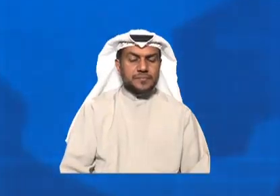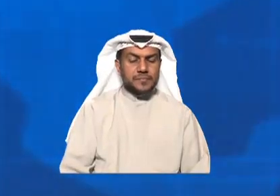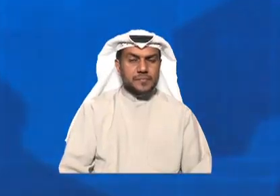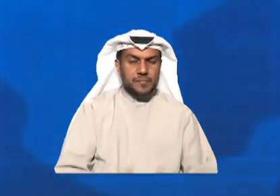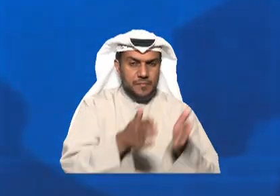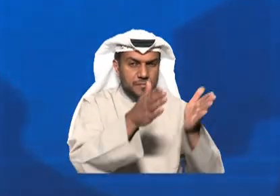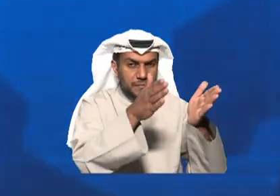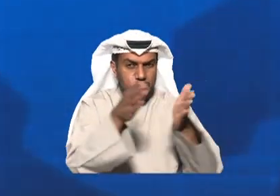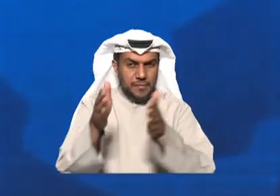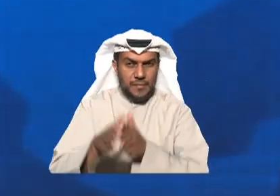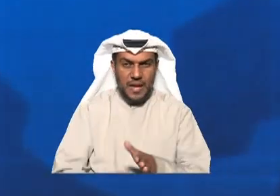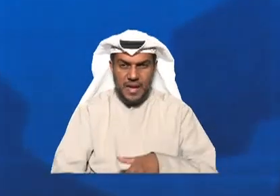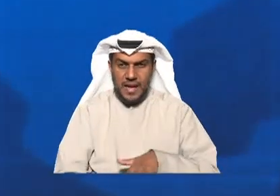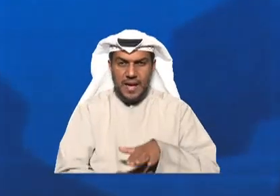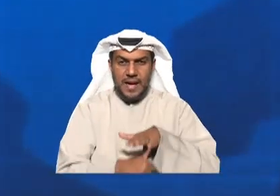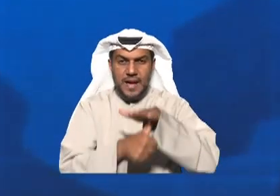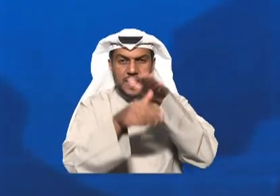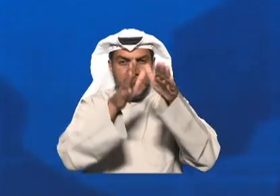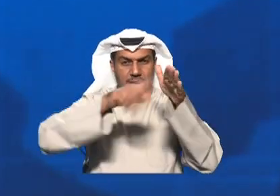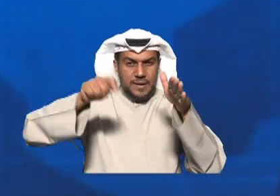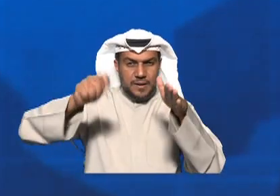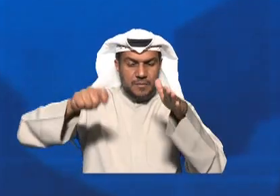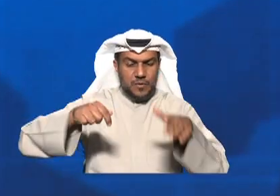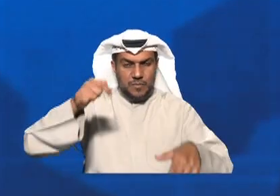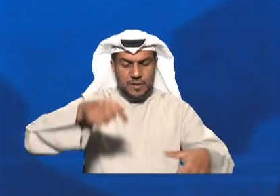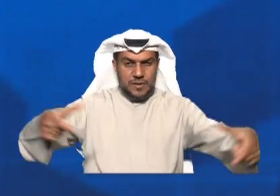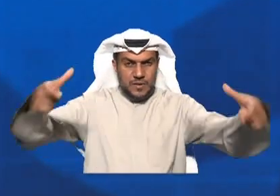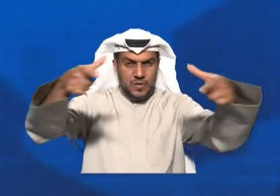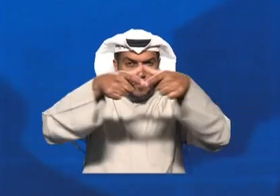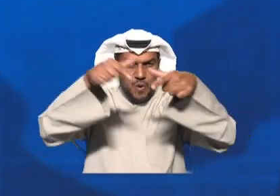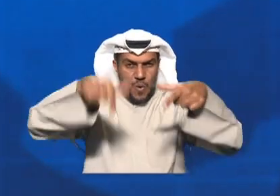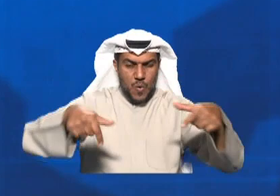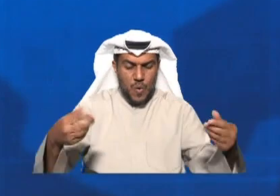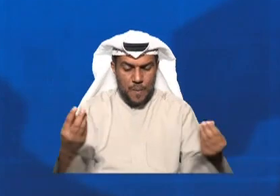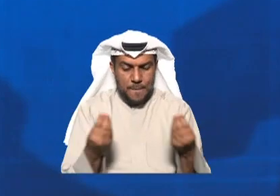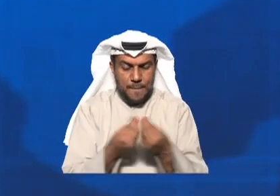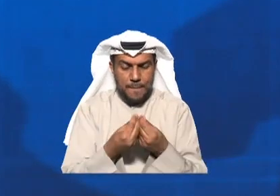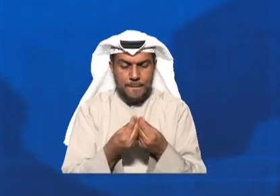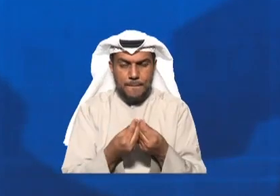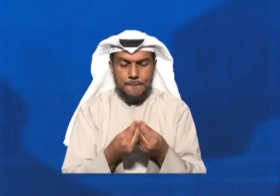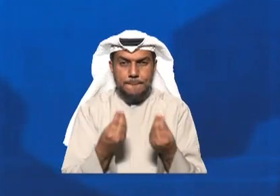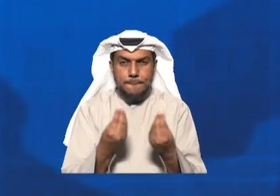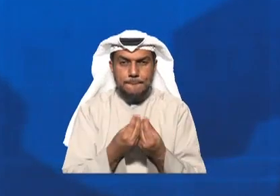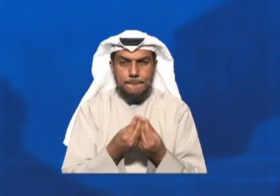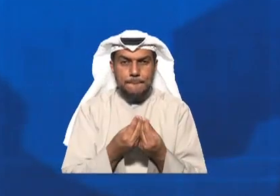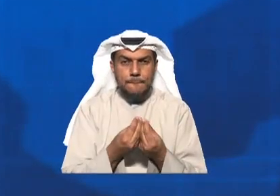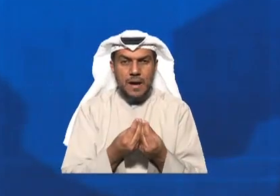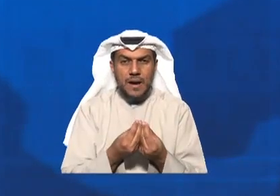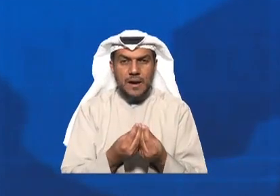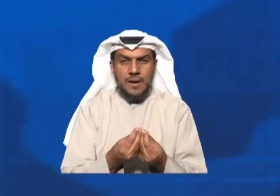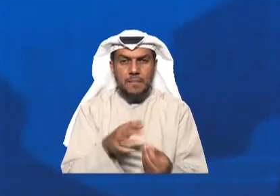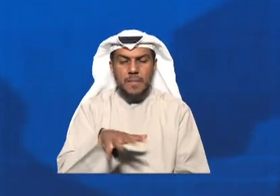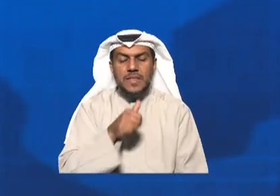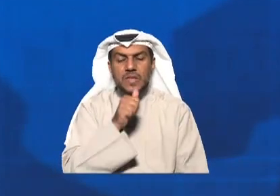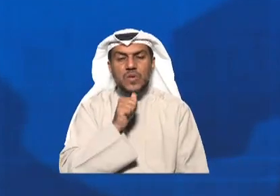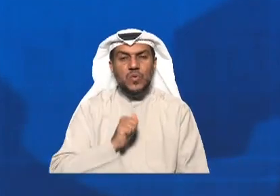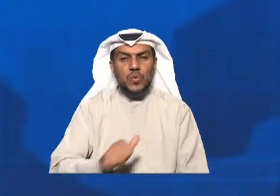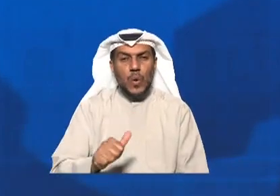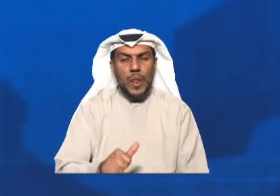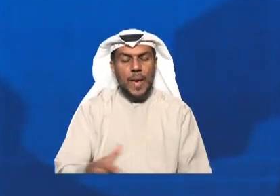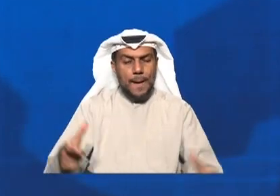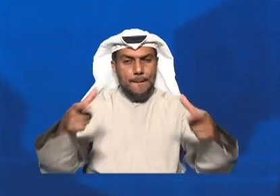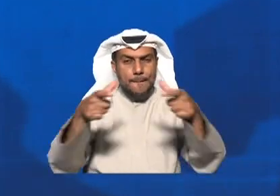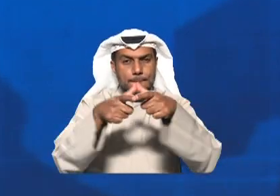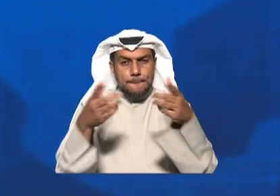اجتمع رئيس مجلس الأمة مرزوق علي الغانم اليوم مع رئيس لجنة الشؤون الخارجية في برلمان جمهورية استونيا النائب